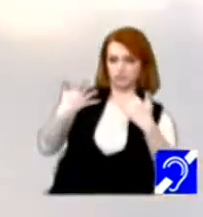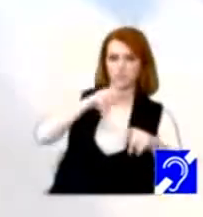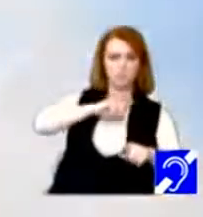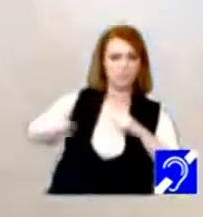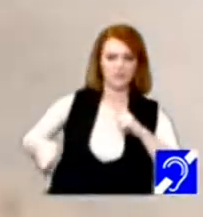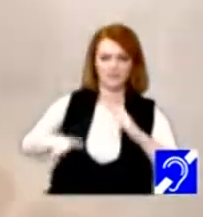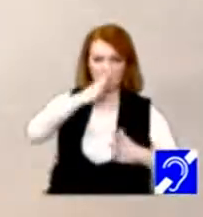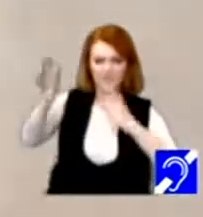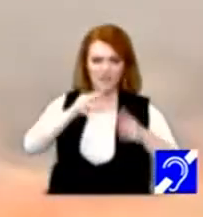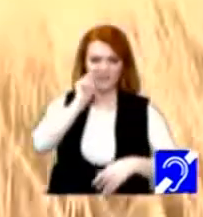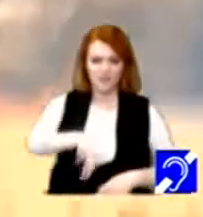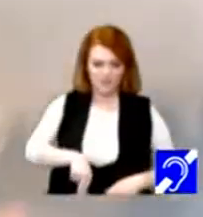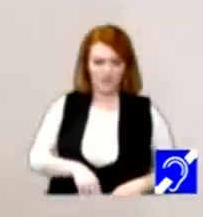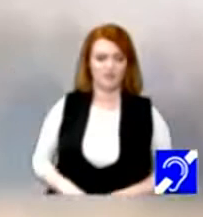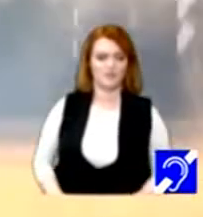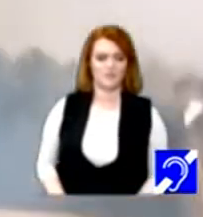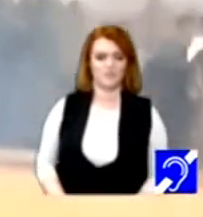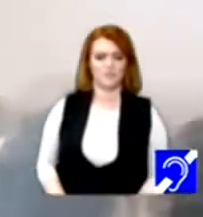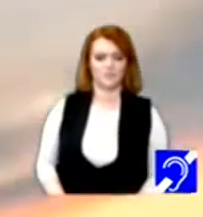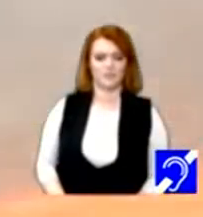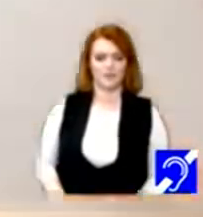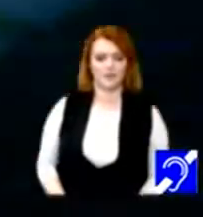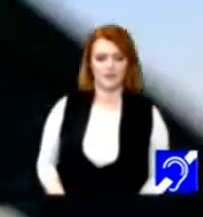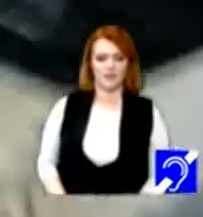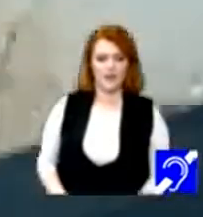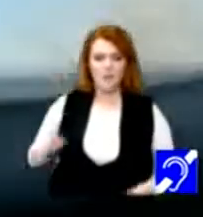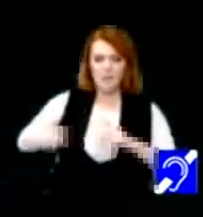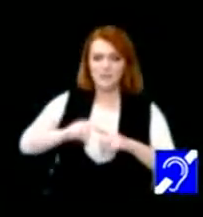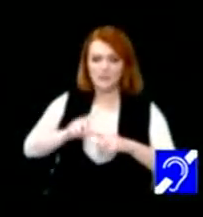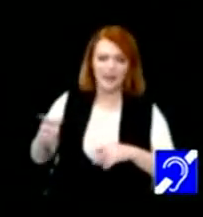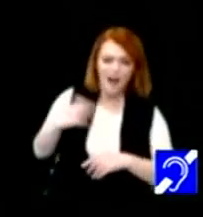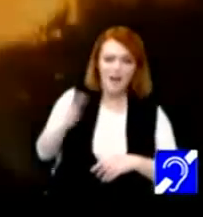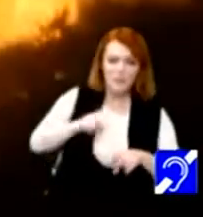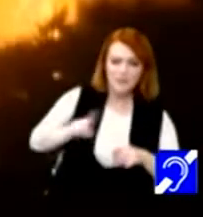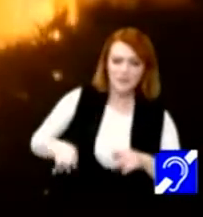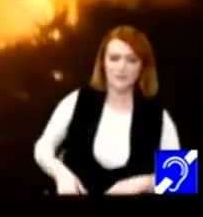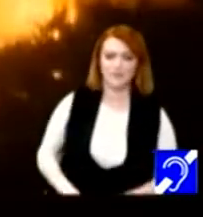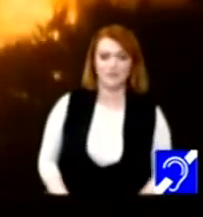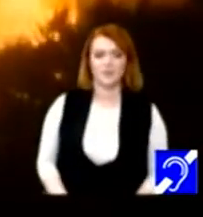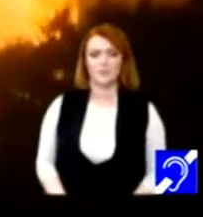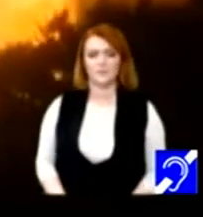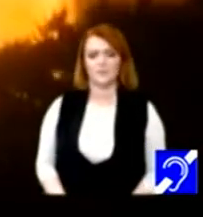gotta go! We gotta go! No, we have... Come on, come on! Come on! Take the camera!